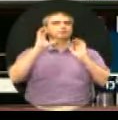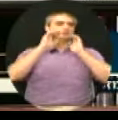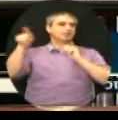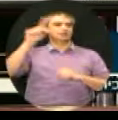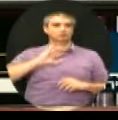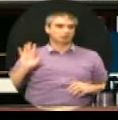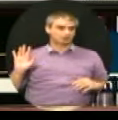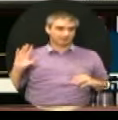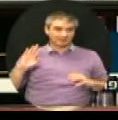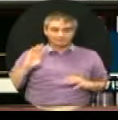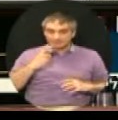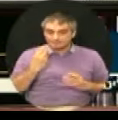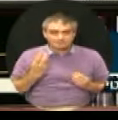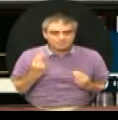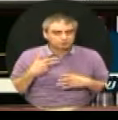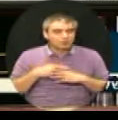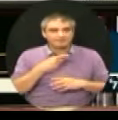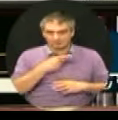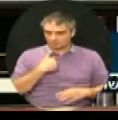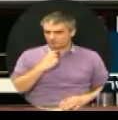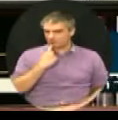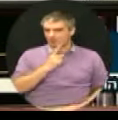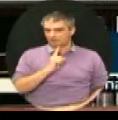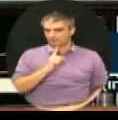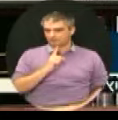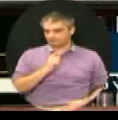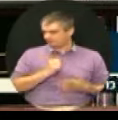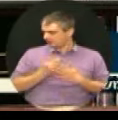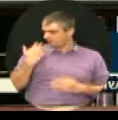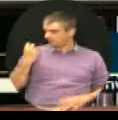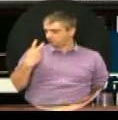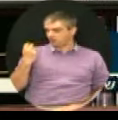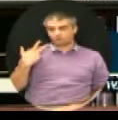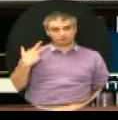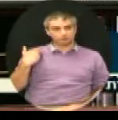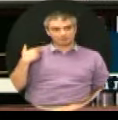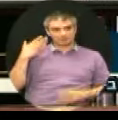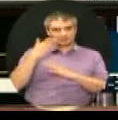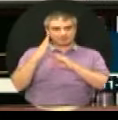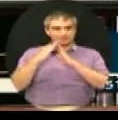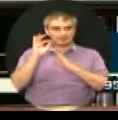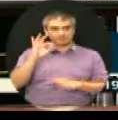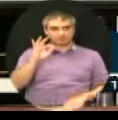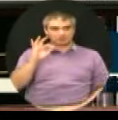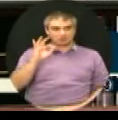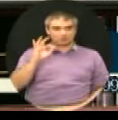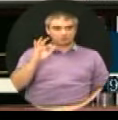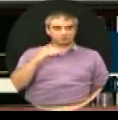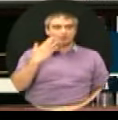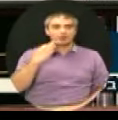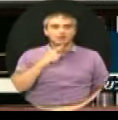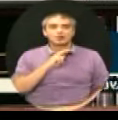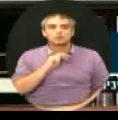לתקשורת, אבל אם הציק לו משהו, ואני יכול להגיד את זה עד לפני שבועיים שלושה שהייתי אצלו בבית, זה